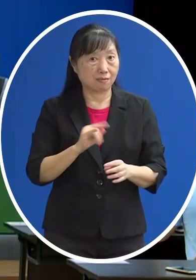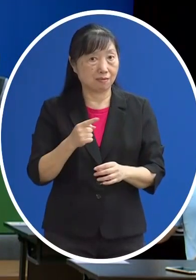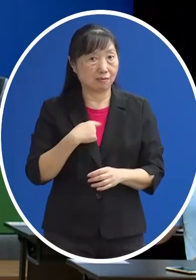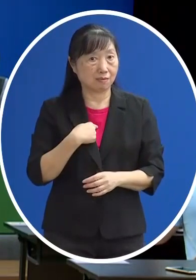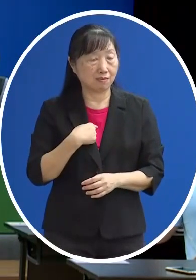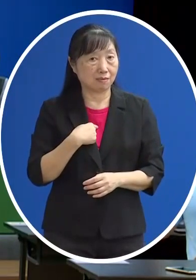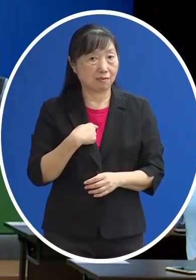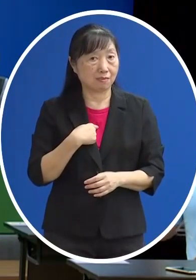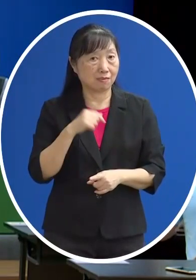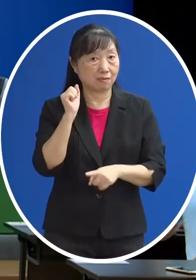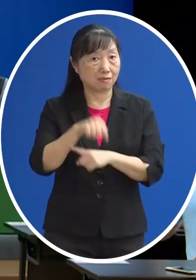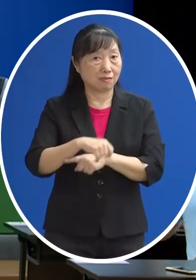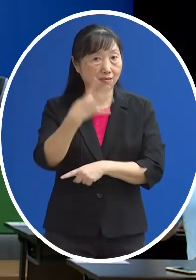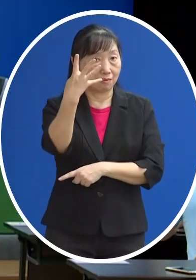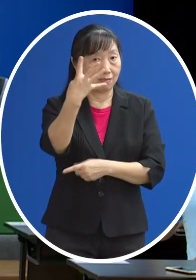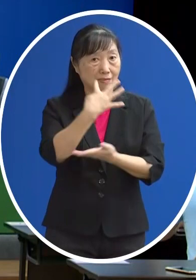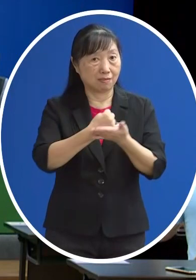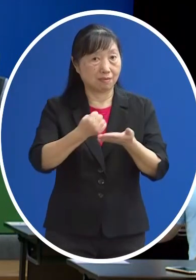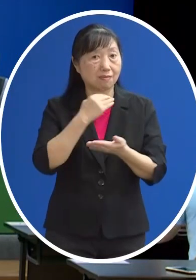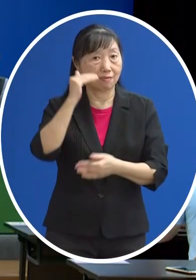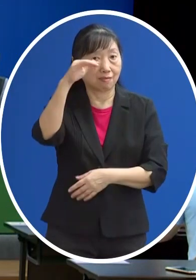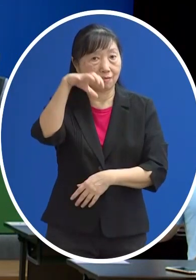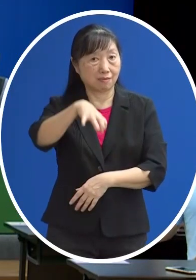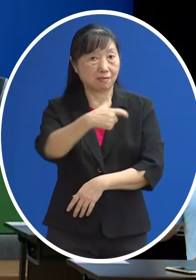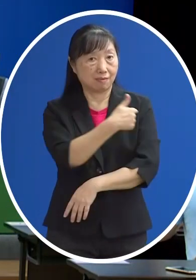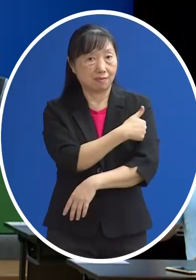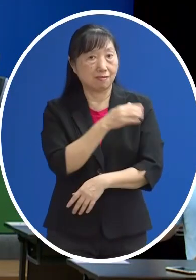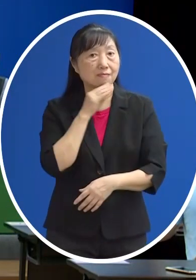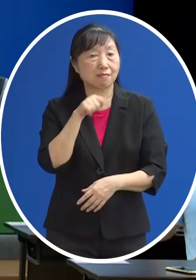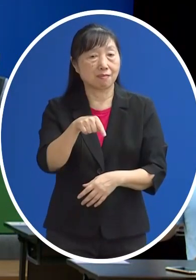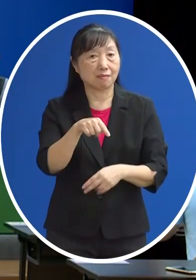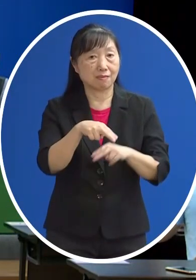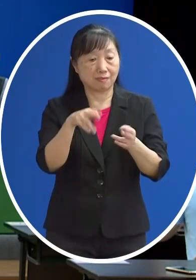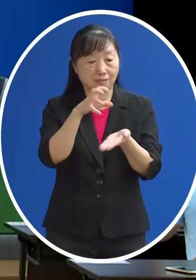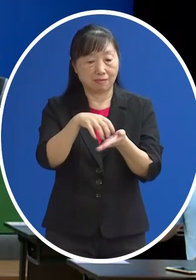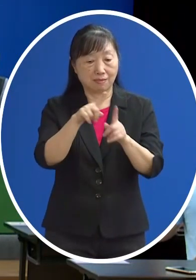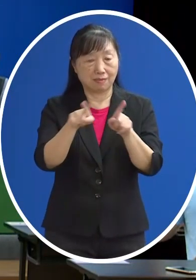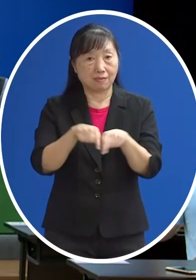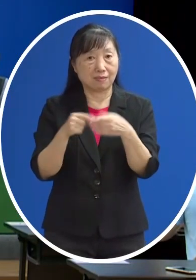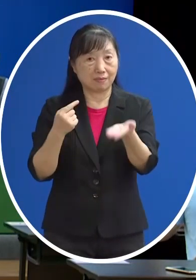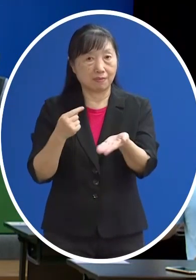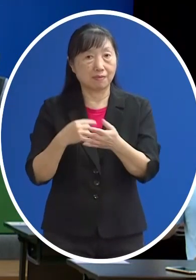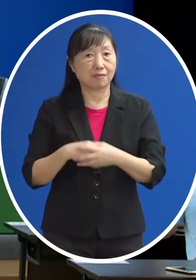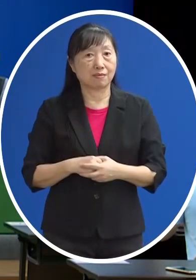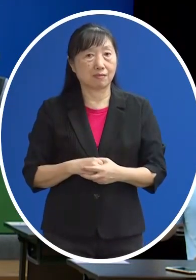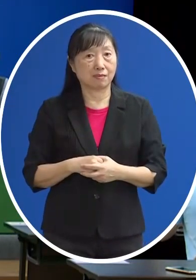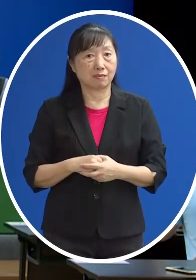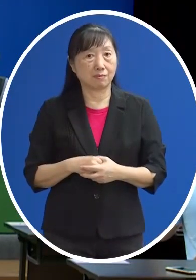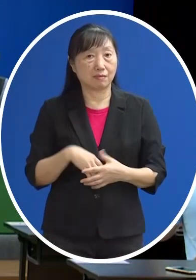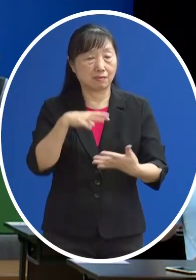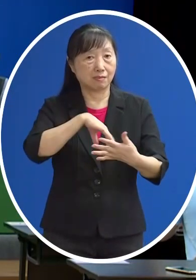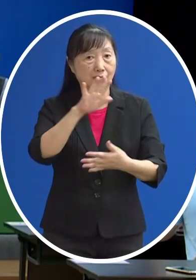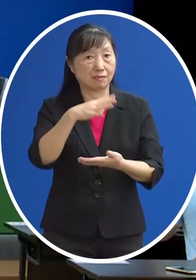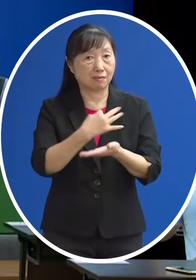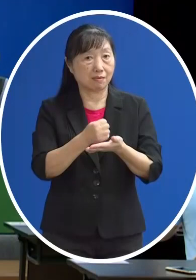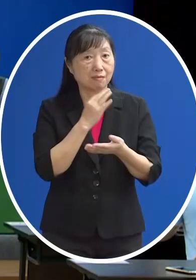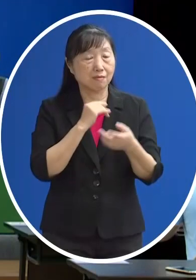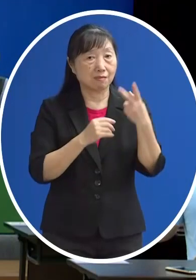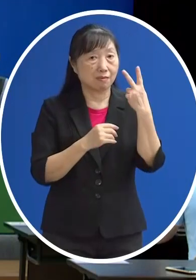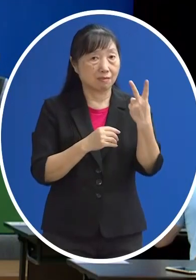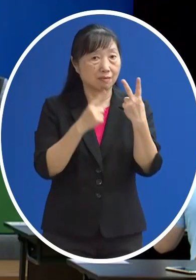核发了四个批号的高端疫苗封签证明书，那其中批号分别